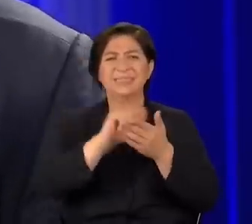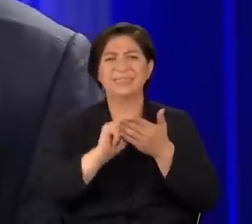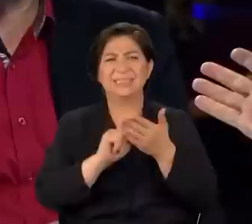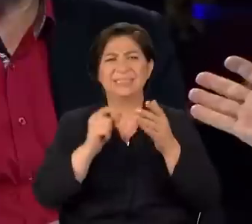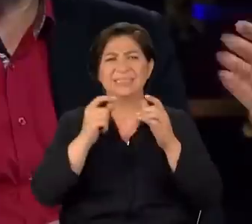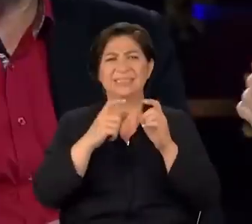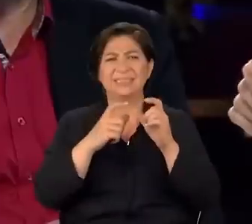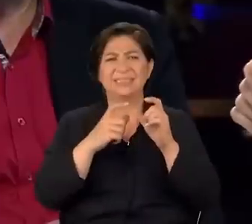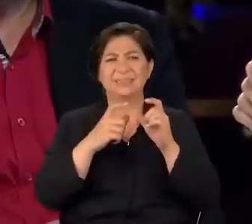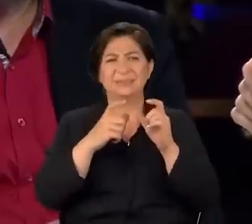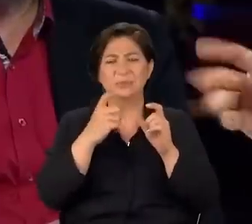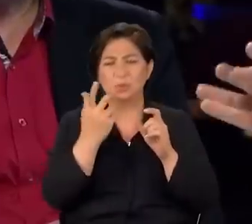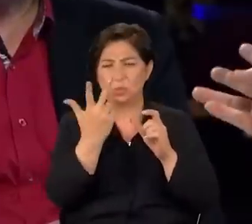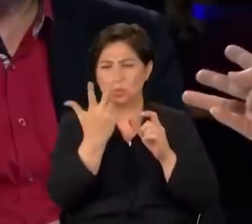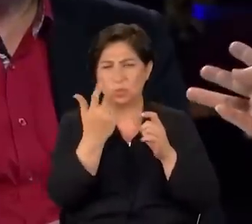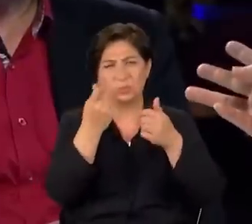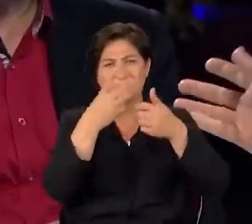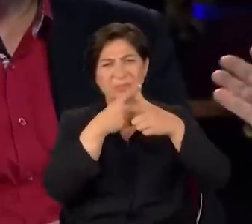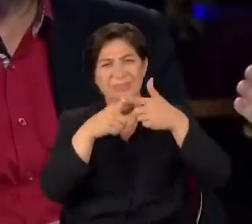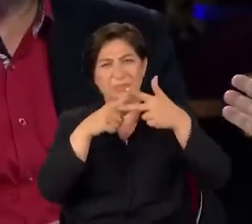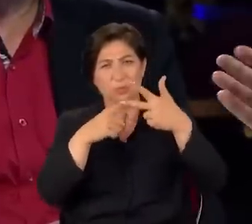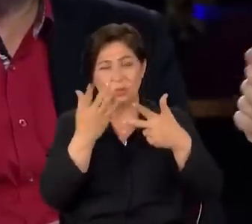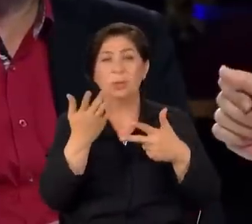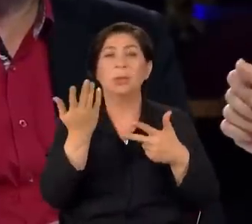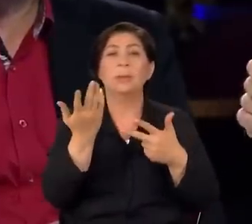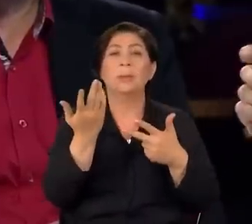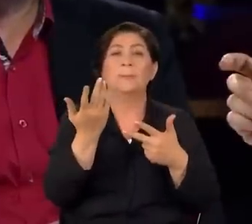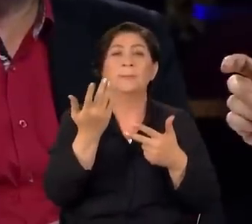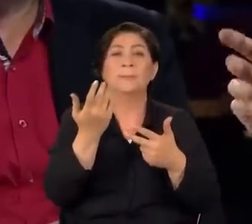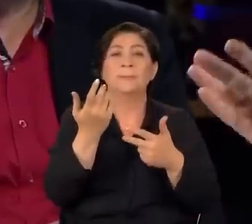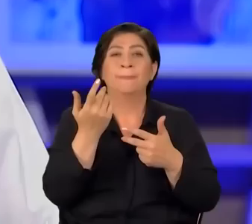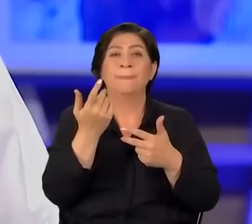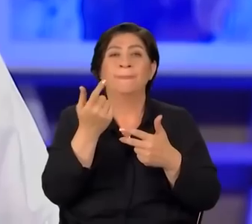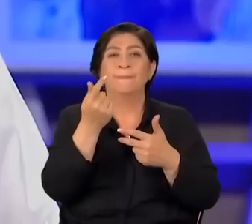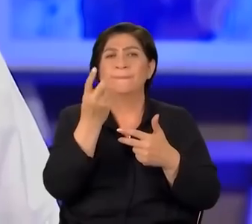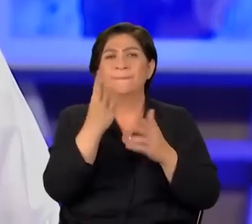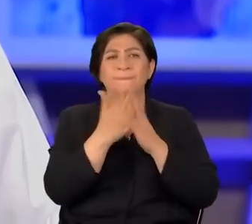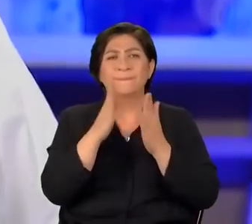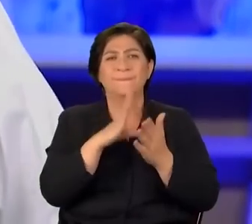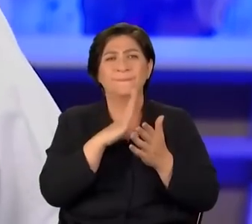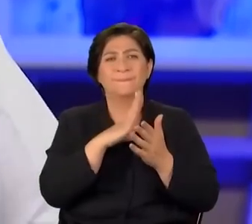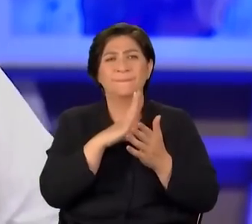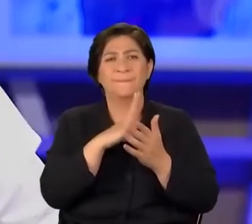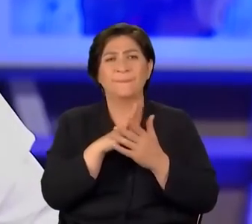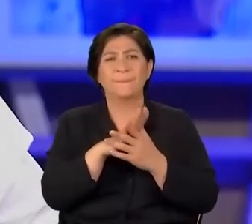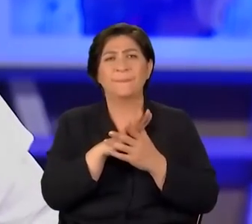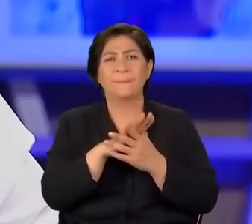Fransız yazar Sadık Usta bilir onu güçlemedir o evet, ondan evet. Sonra birçok kitap vardır